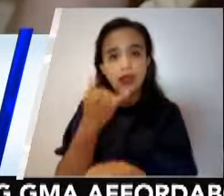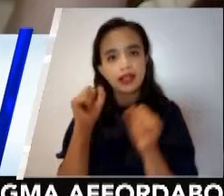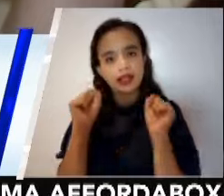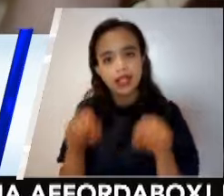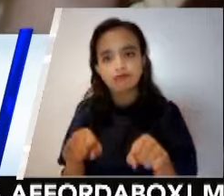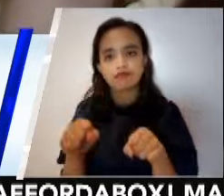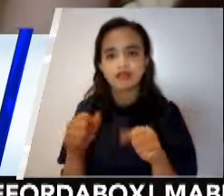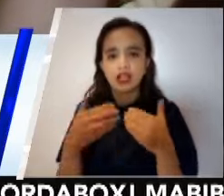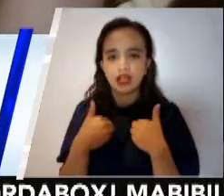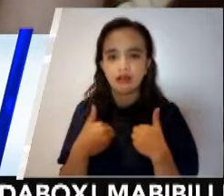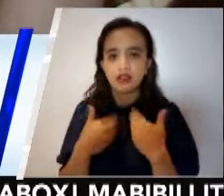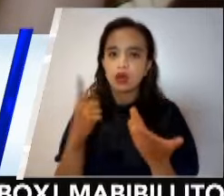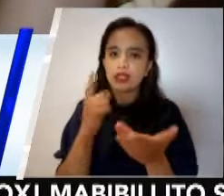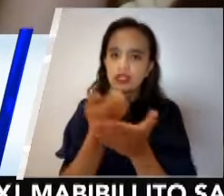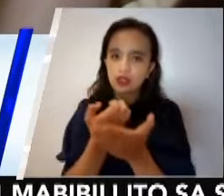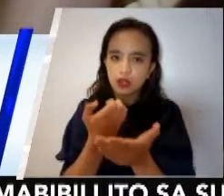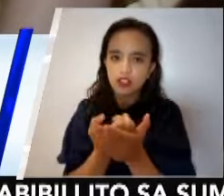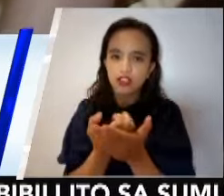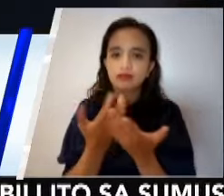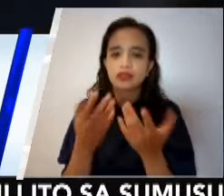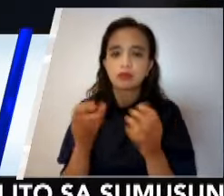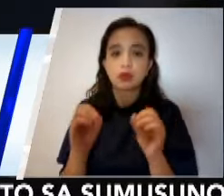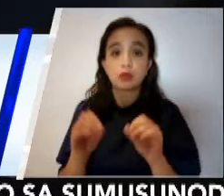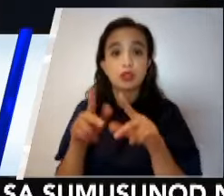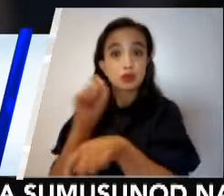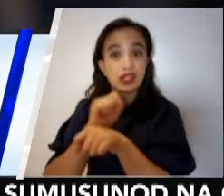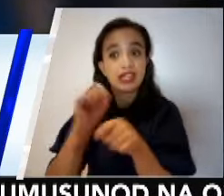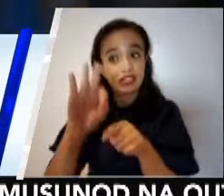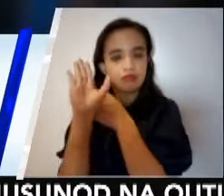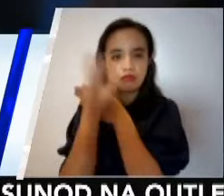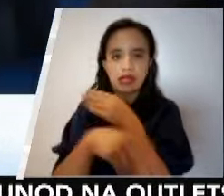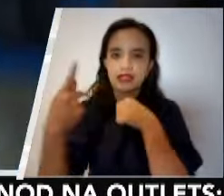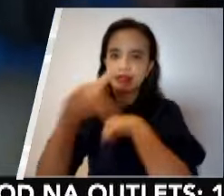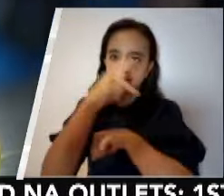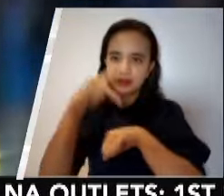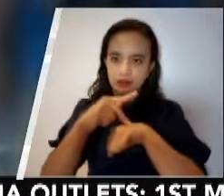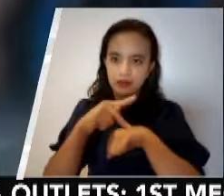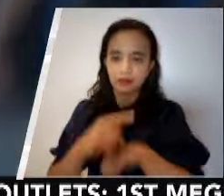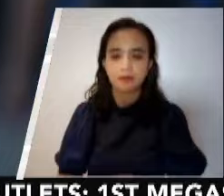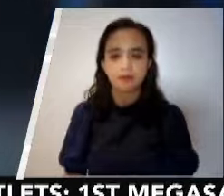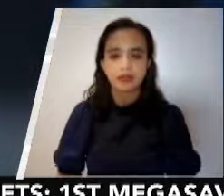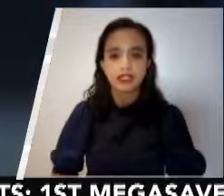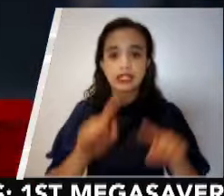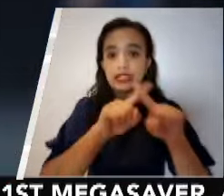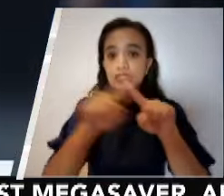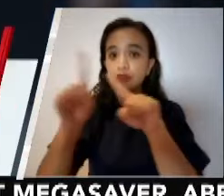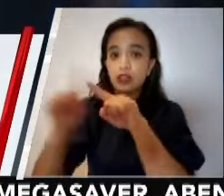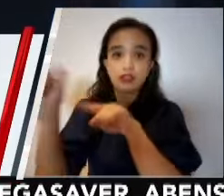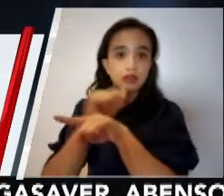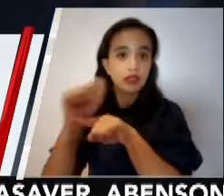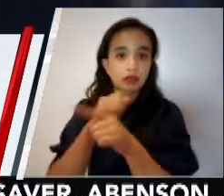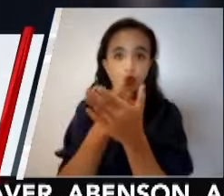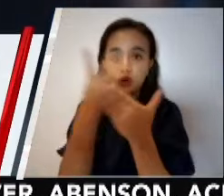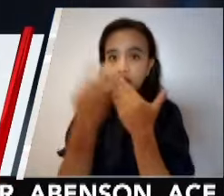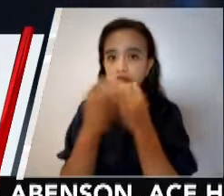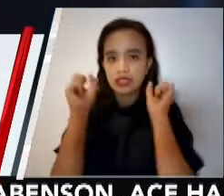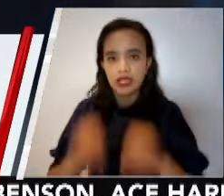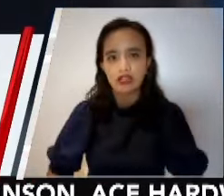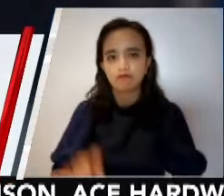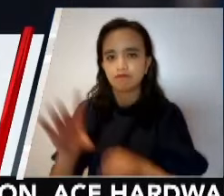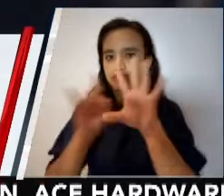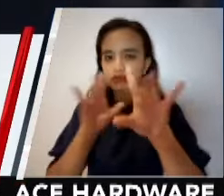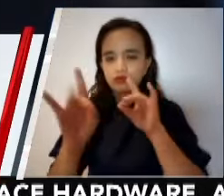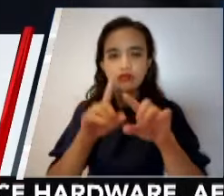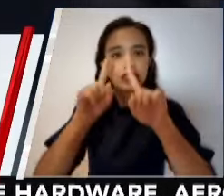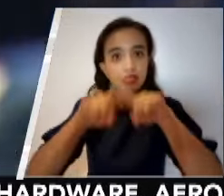economic opportunity pagbalik nila sa Pilipinas. Iba't ibang training program ang pwedeng pagpilian depende sa interes at